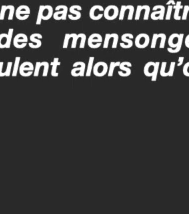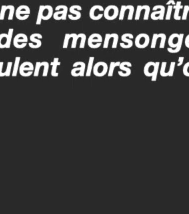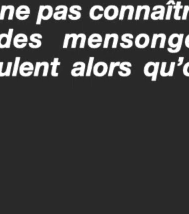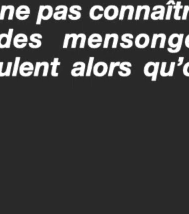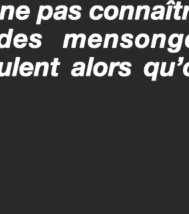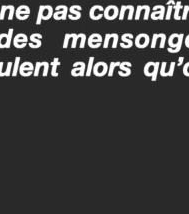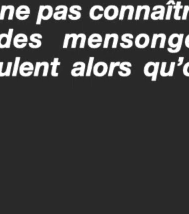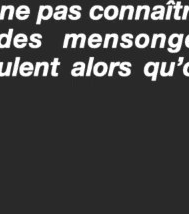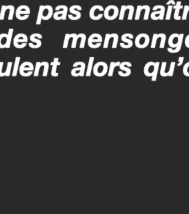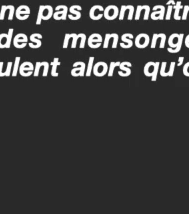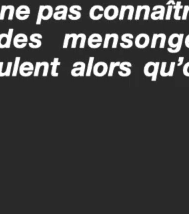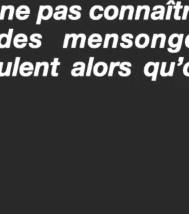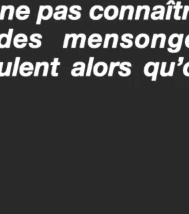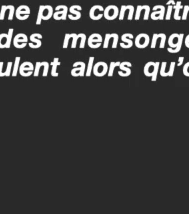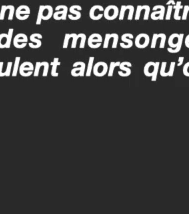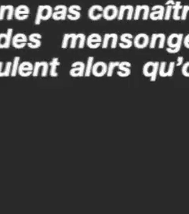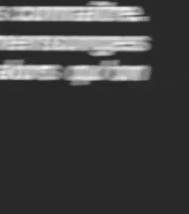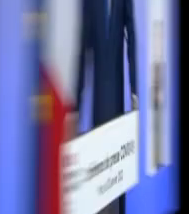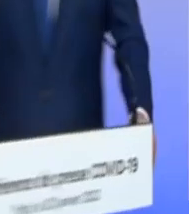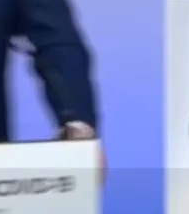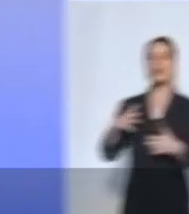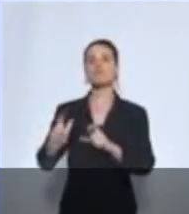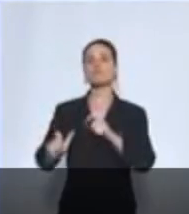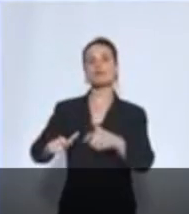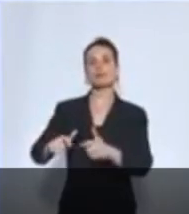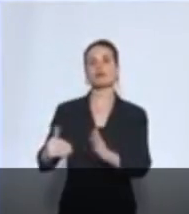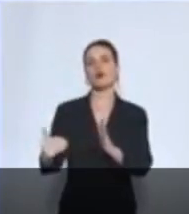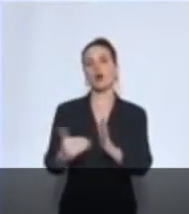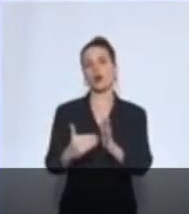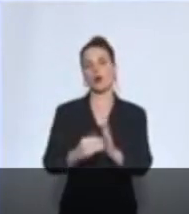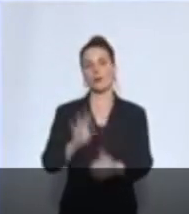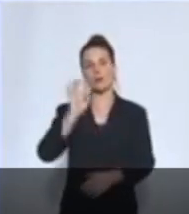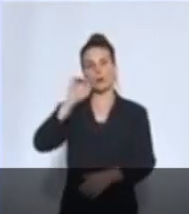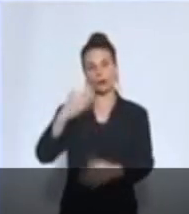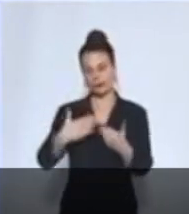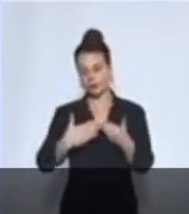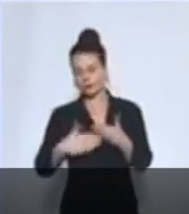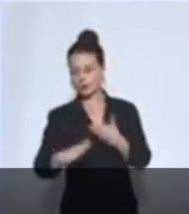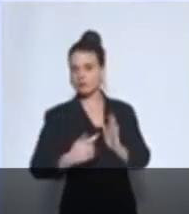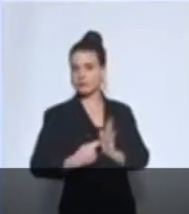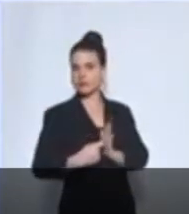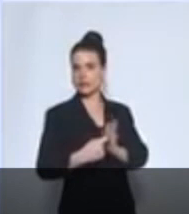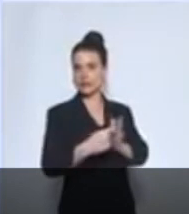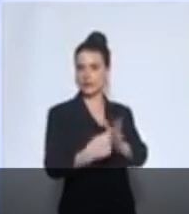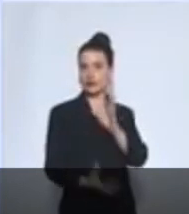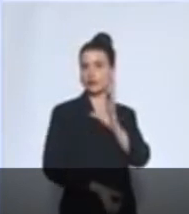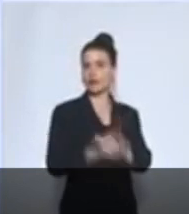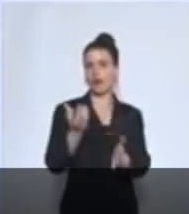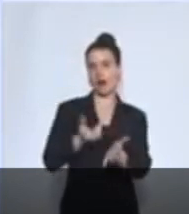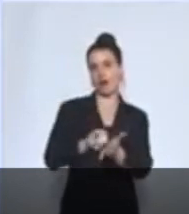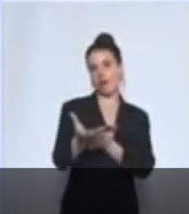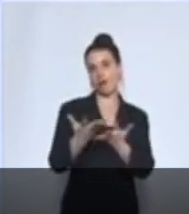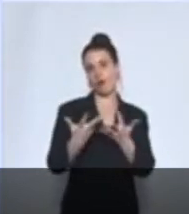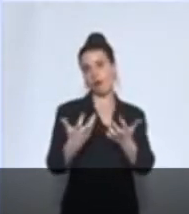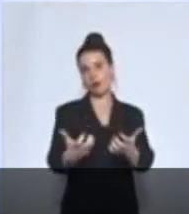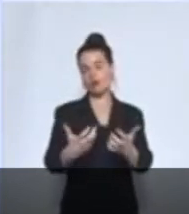point c'est un génie de la double pensée. Le calendrier dans lequel nous pourrons, courant février, lever la